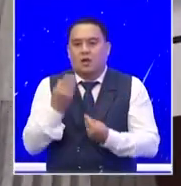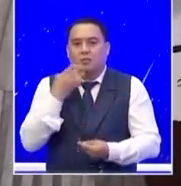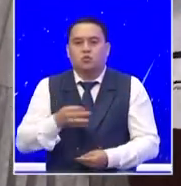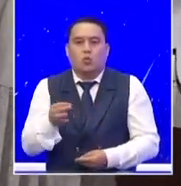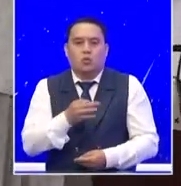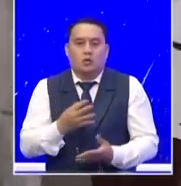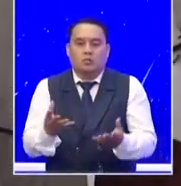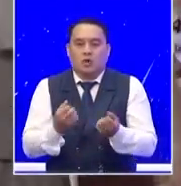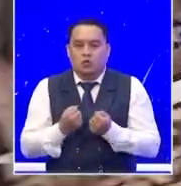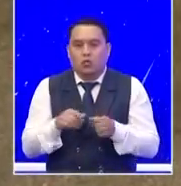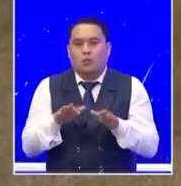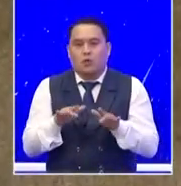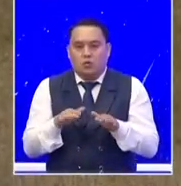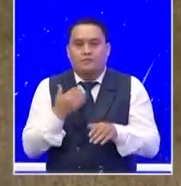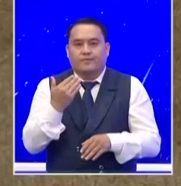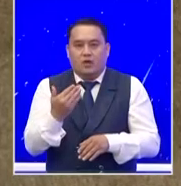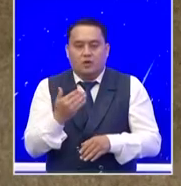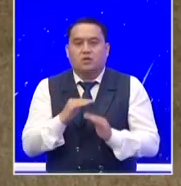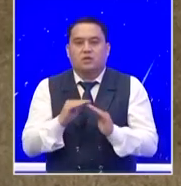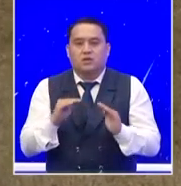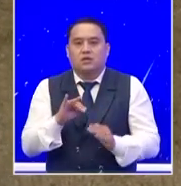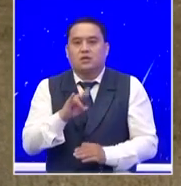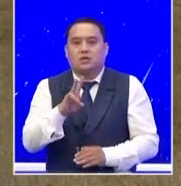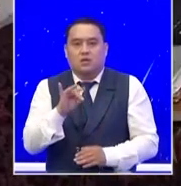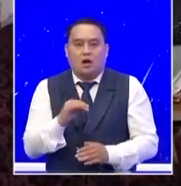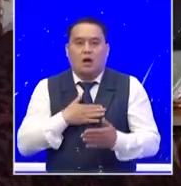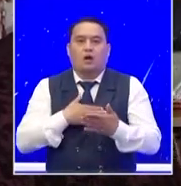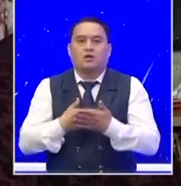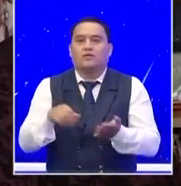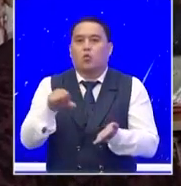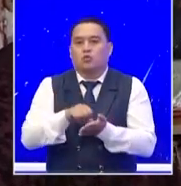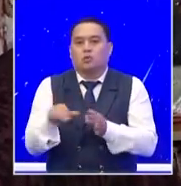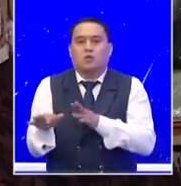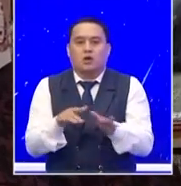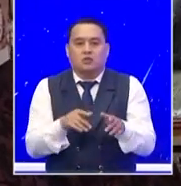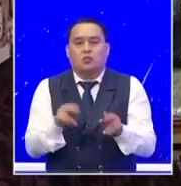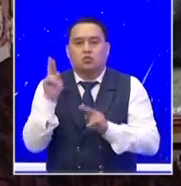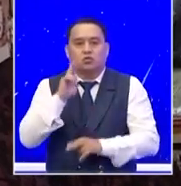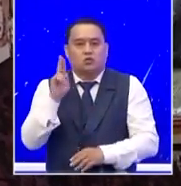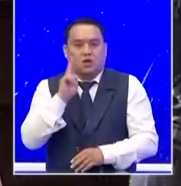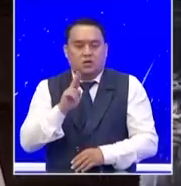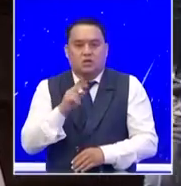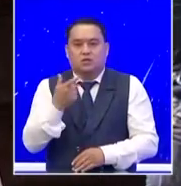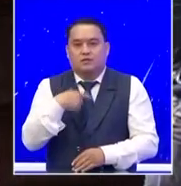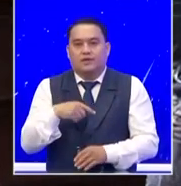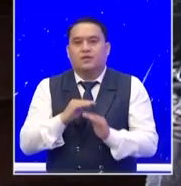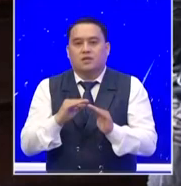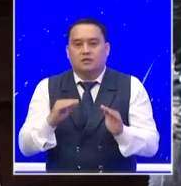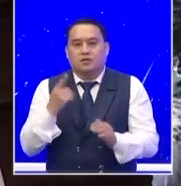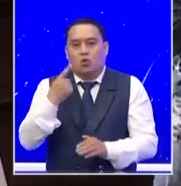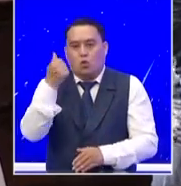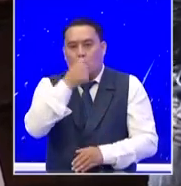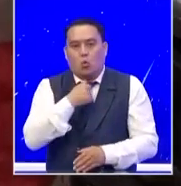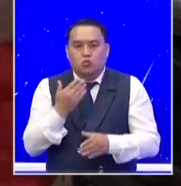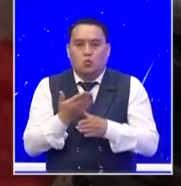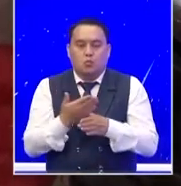области получили компьютеры. В их числе и дети Ирины, которые активно участвуют в процессе дистанционного обучения своих детей. А год назад,